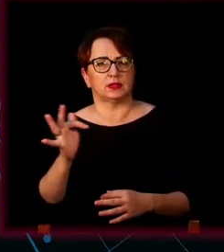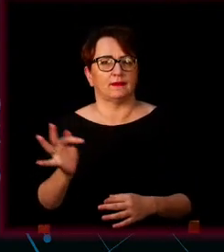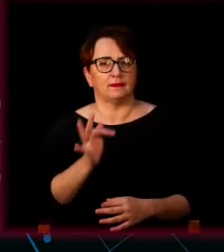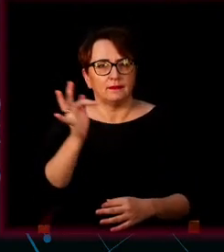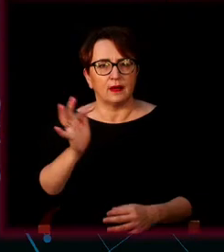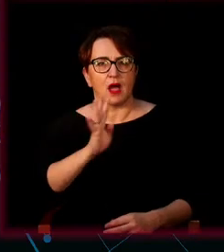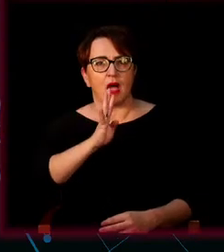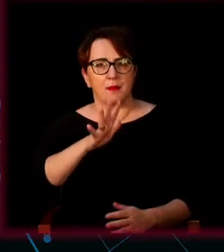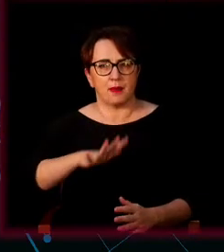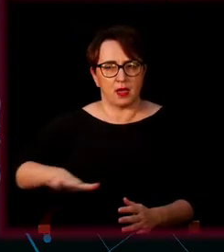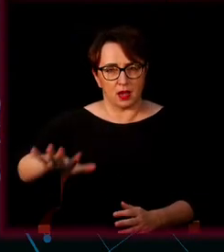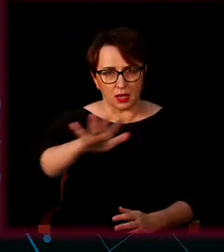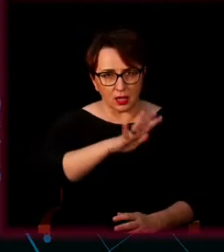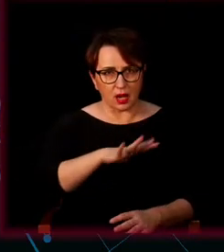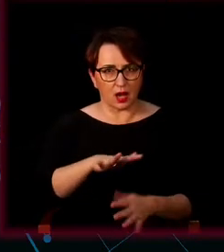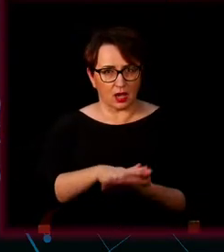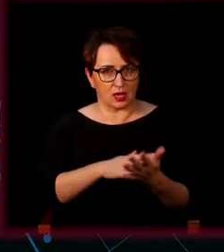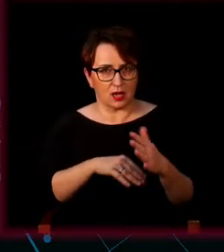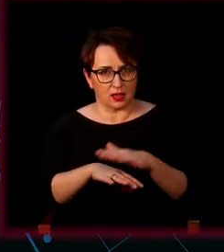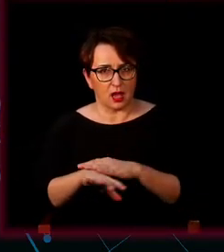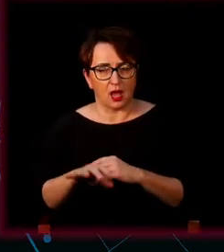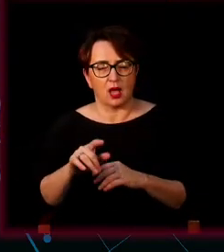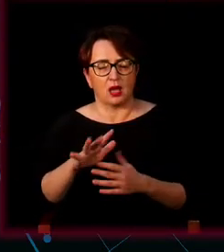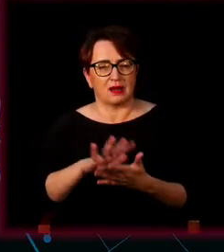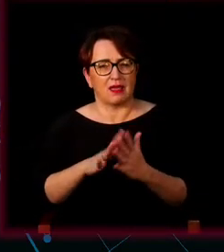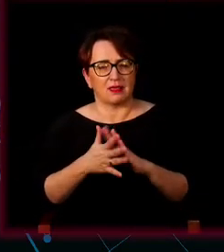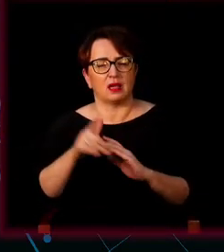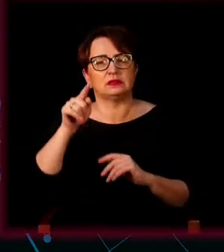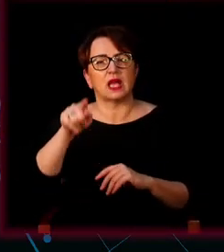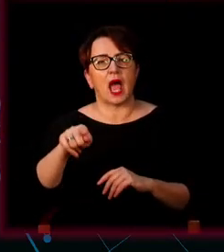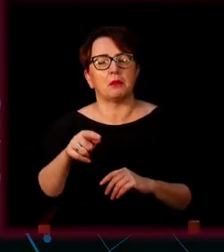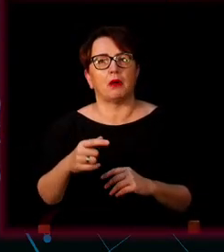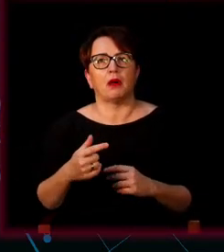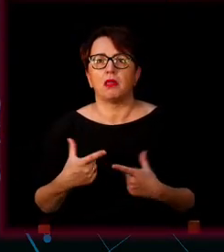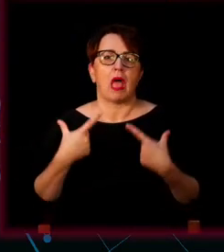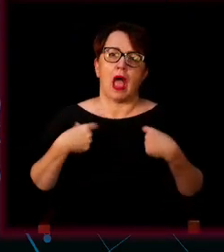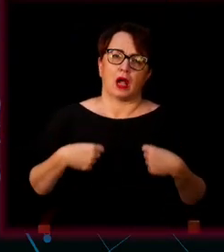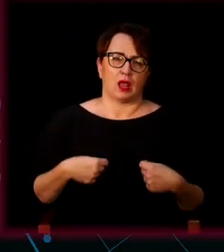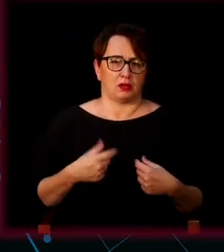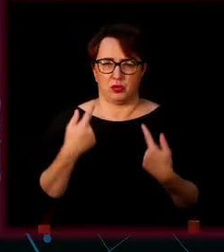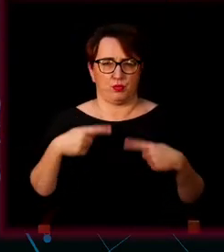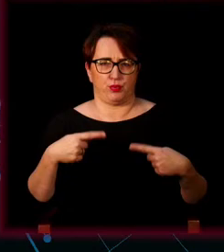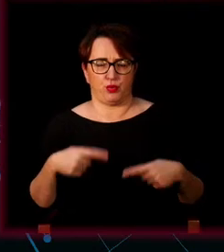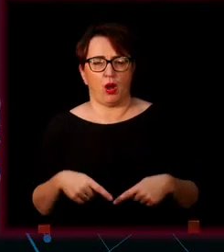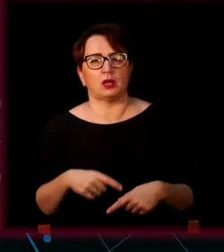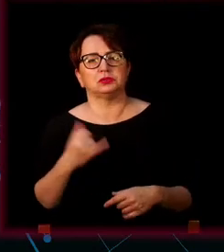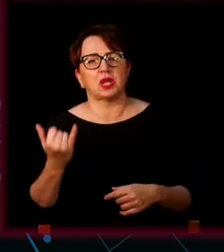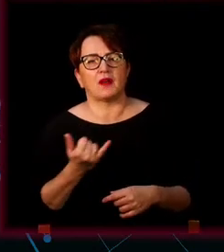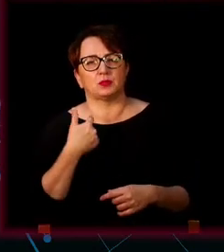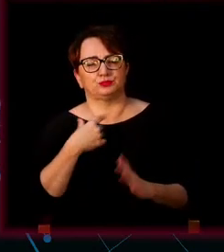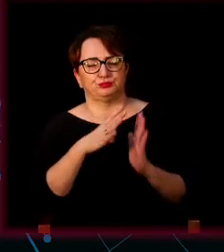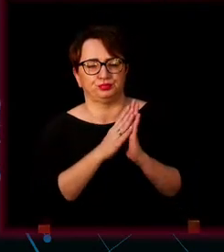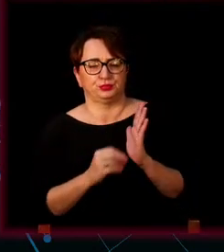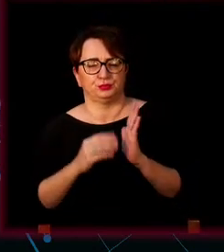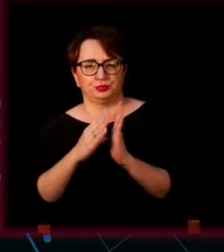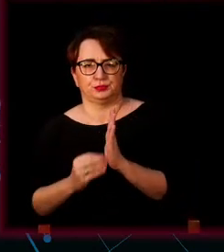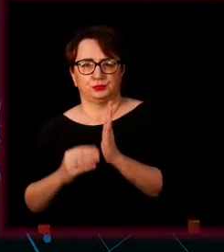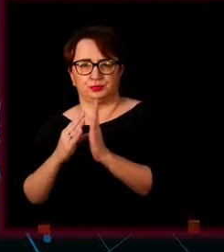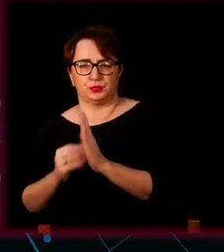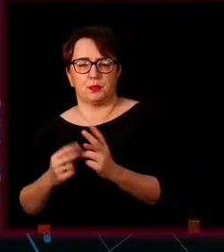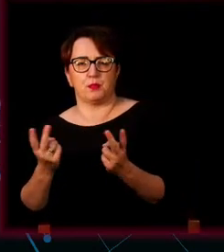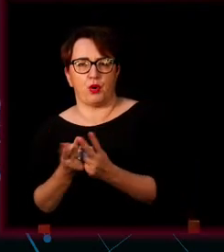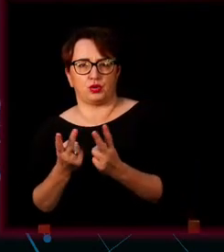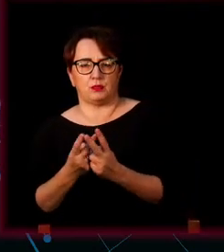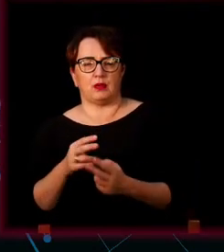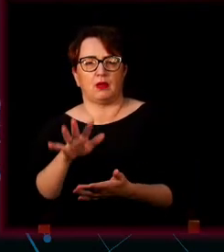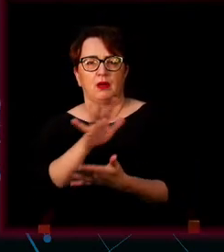tych na amerykańskim rynku, rzadko kiedy zaskakiwała pod względem formalnym. Były to zazwyczaj takie opowieści pisane według jednego klucza, narracja